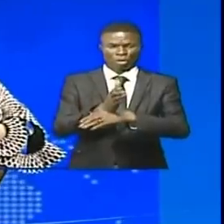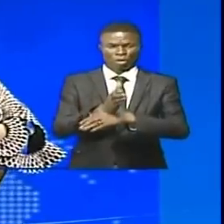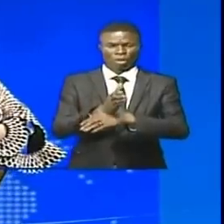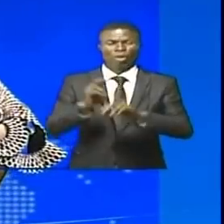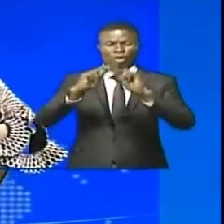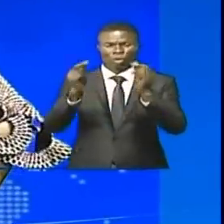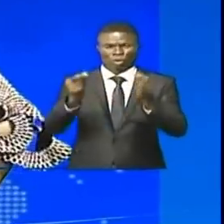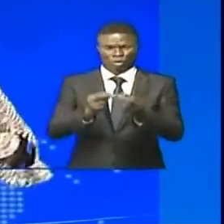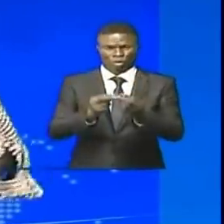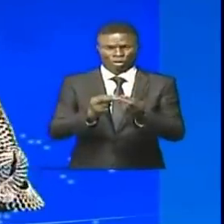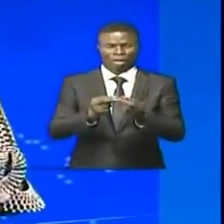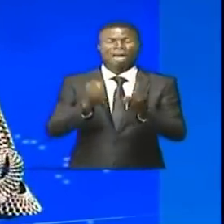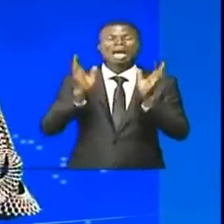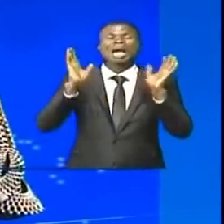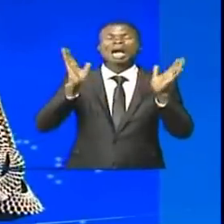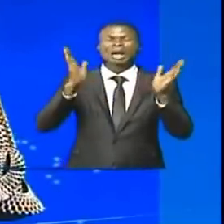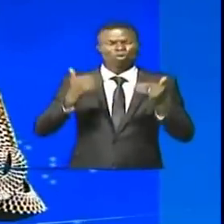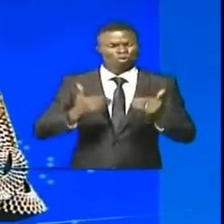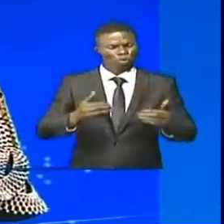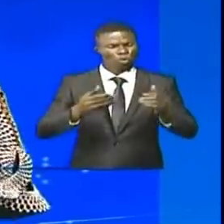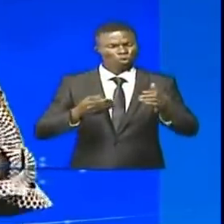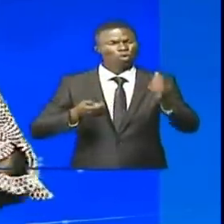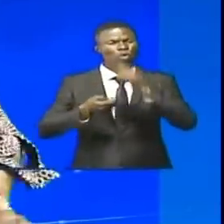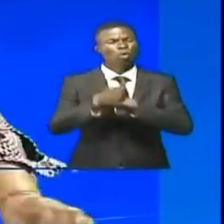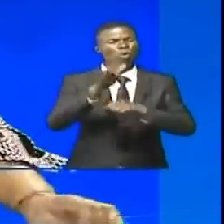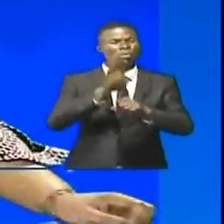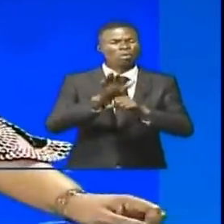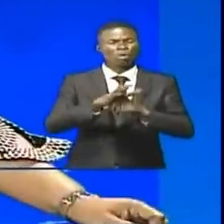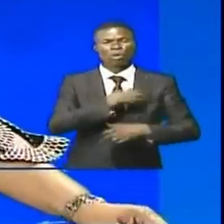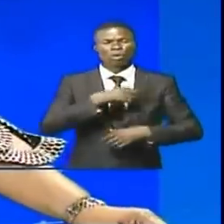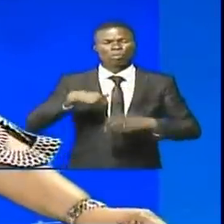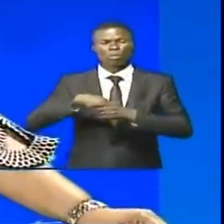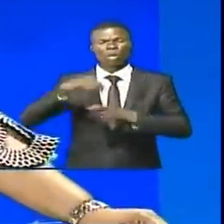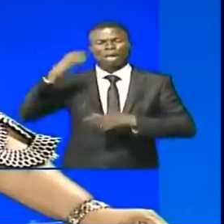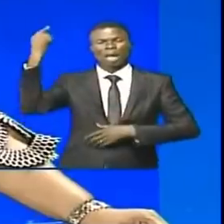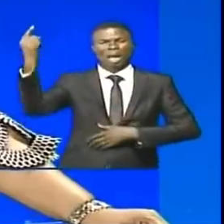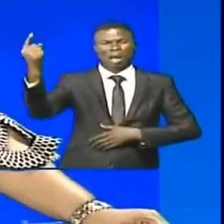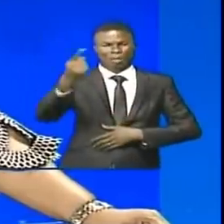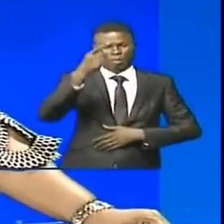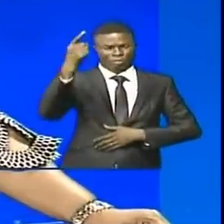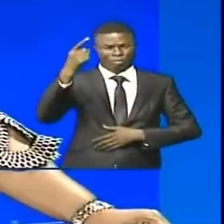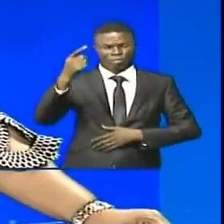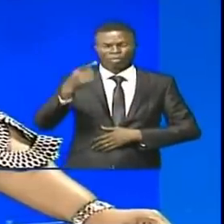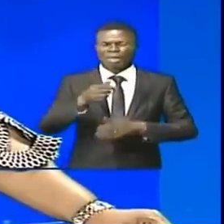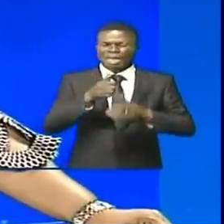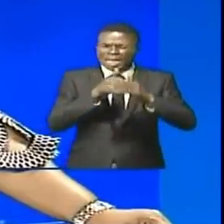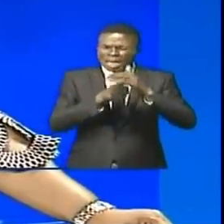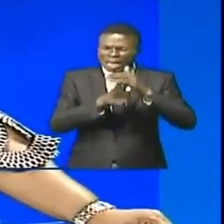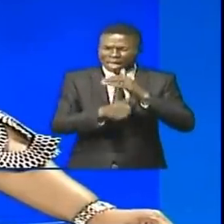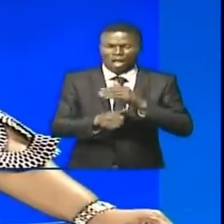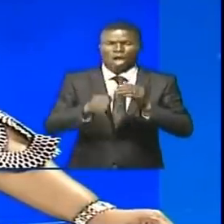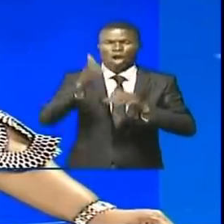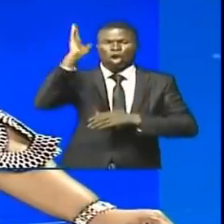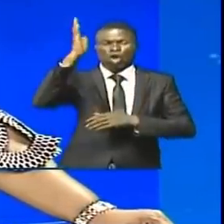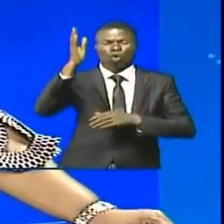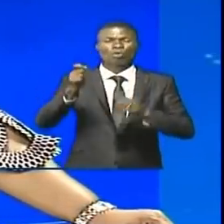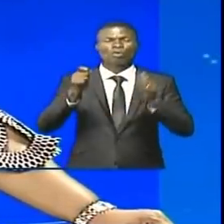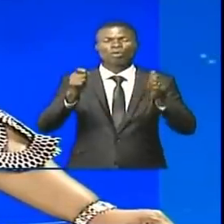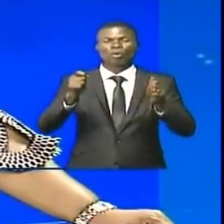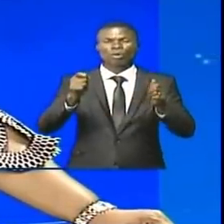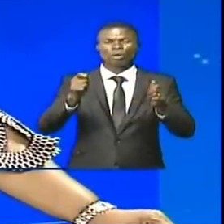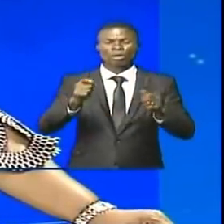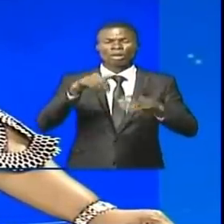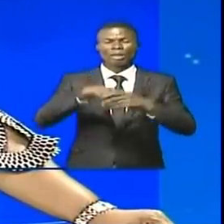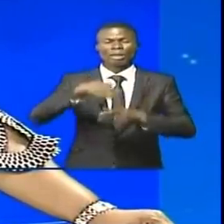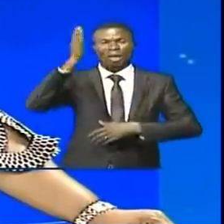est plus grave et continue à tuer des milliers de femmes à travers le monde et ce en silence au cours d'une conférence de presse au cours